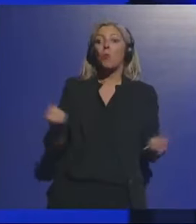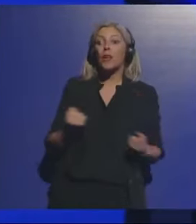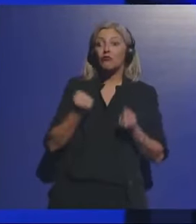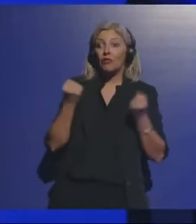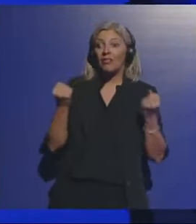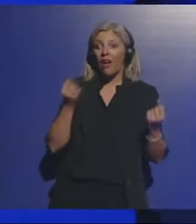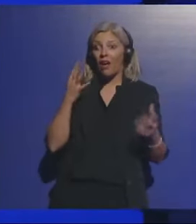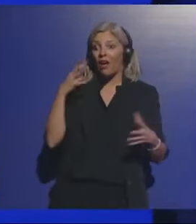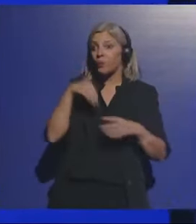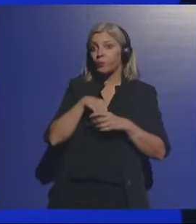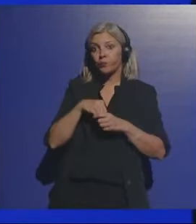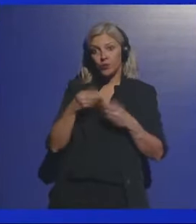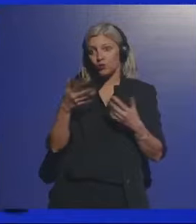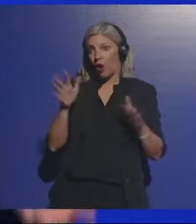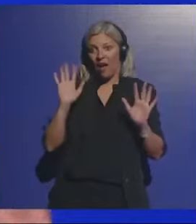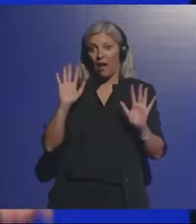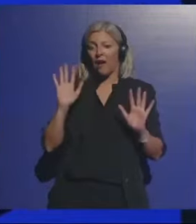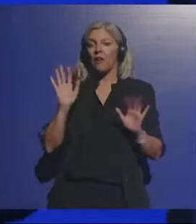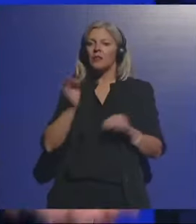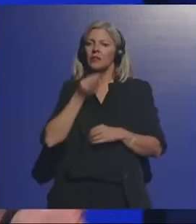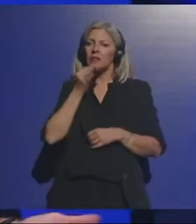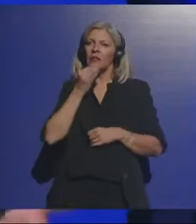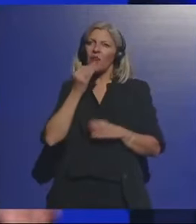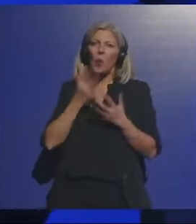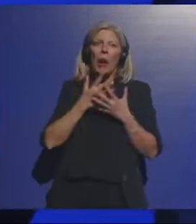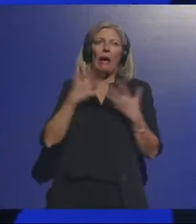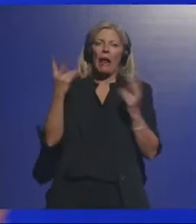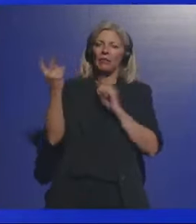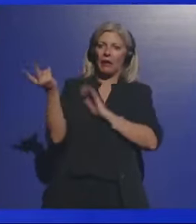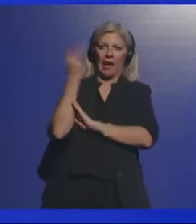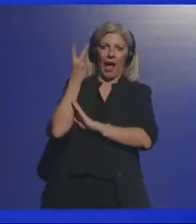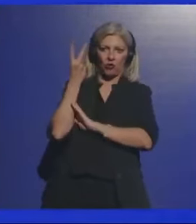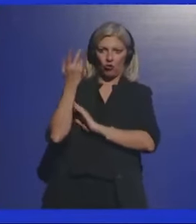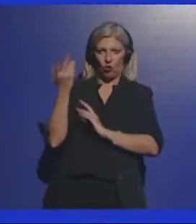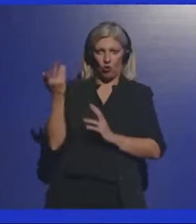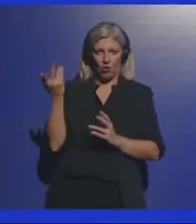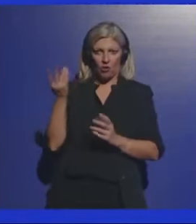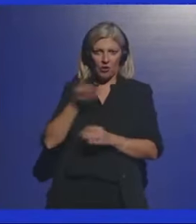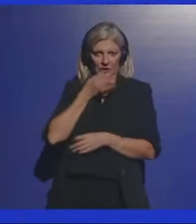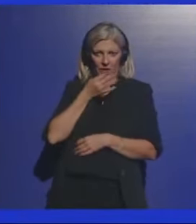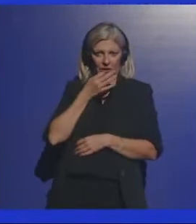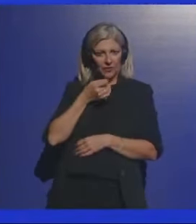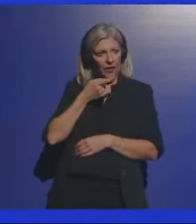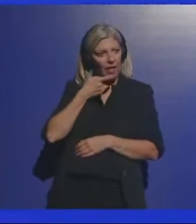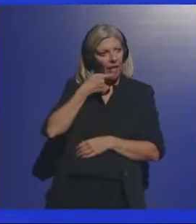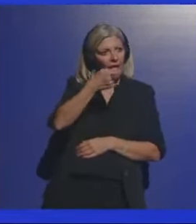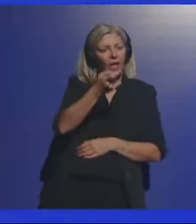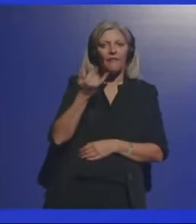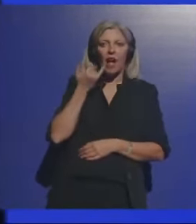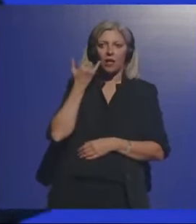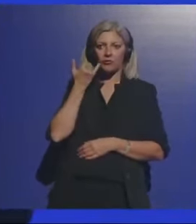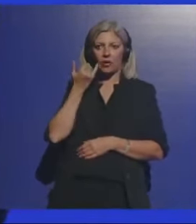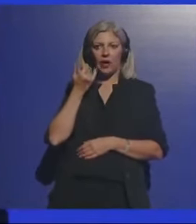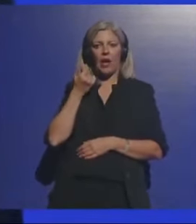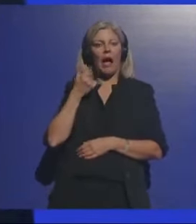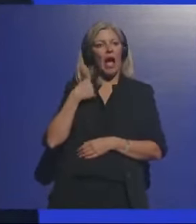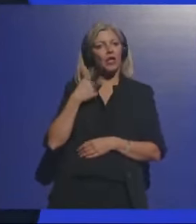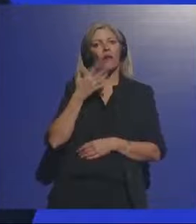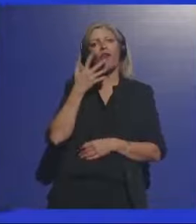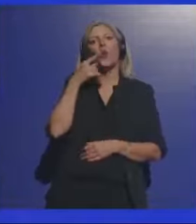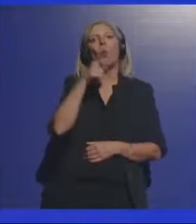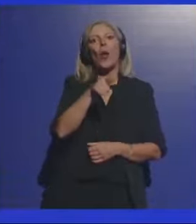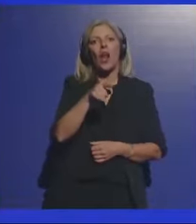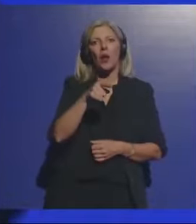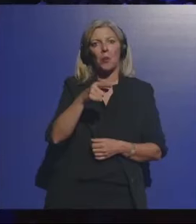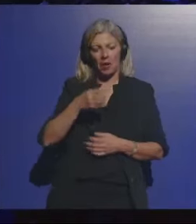pubblicità è tutta una gigantesca illusione che vi fa credere di dover essere desiderare quelle cose ma